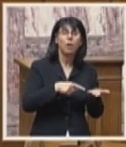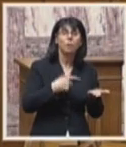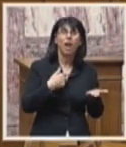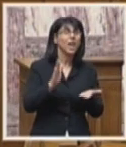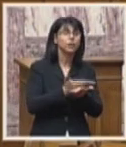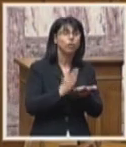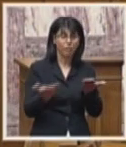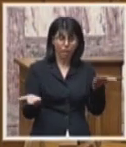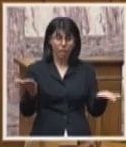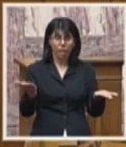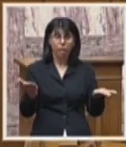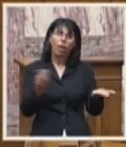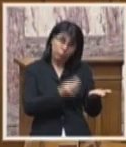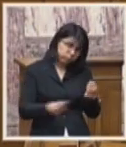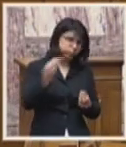καταστροφή.